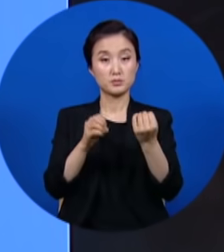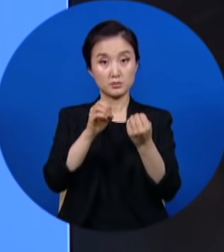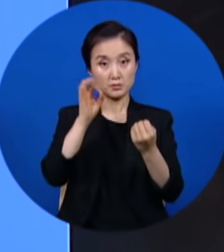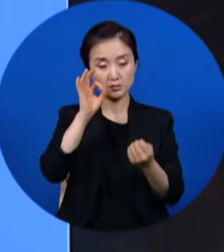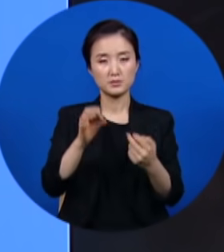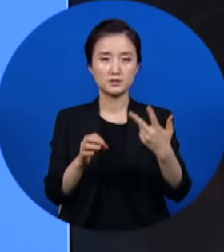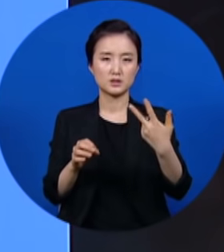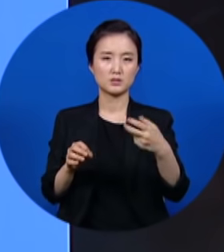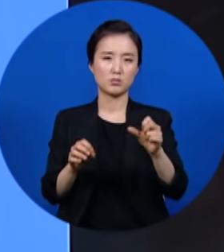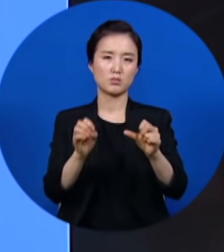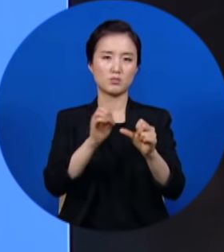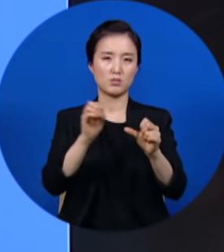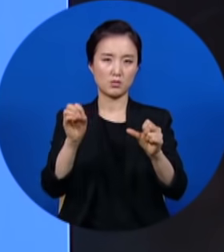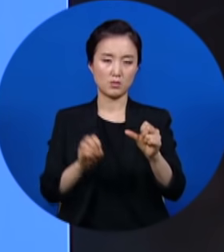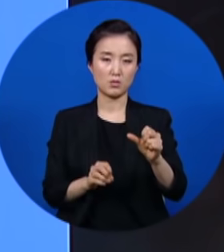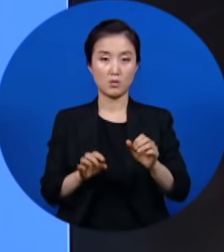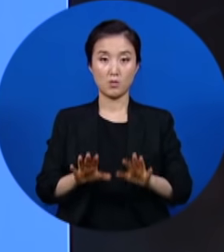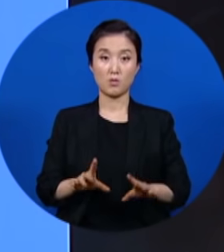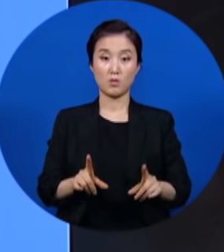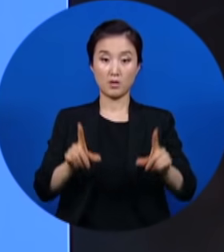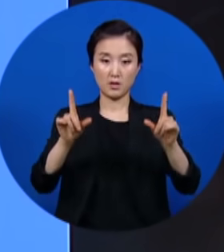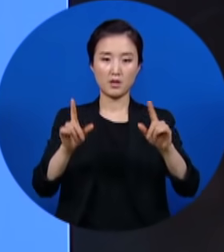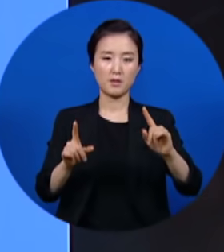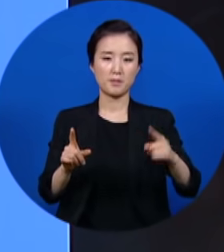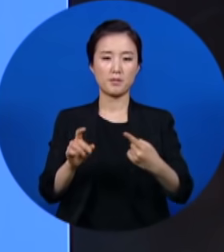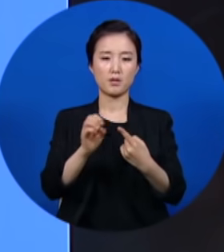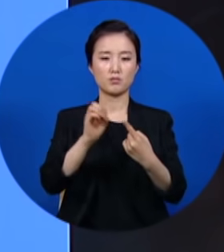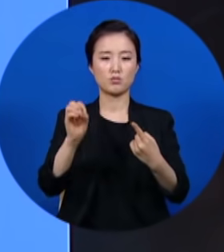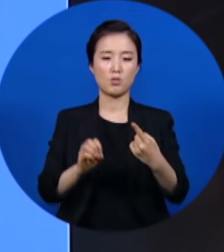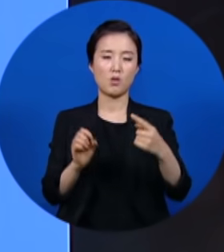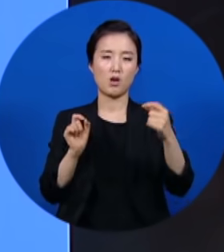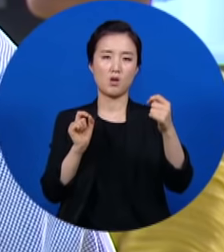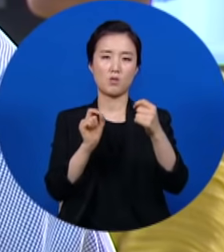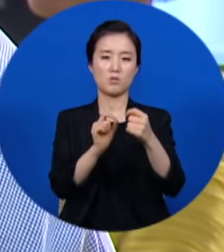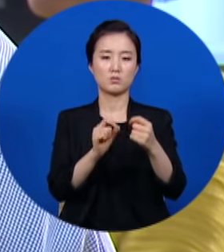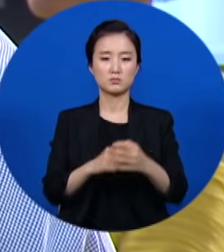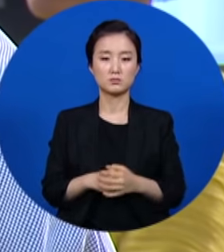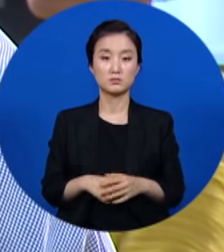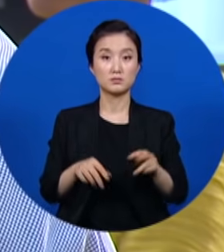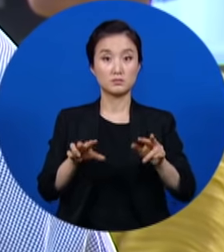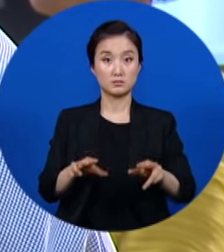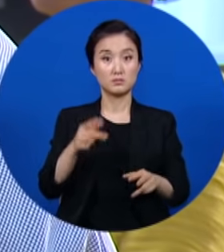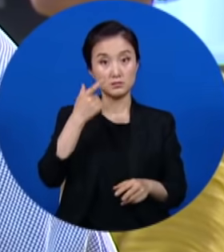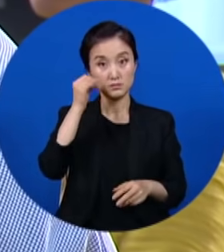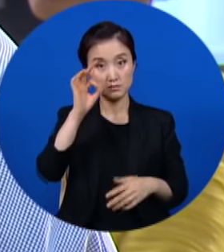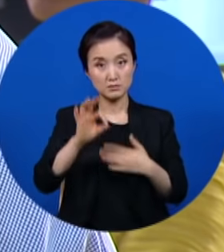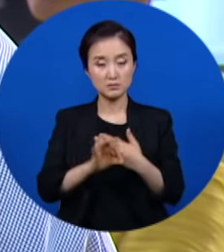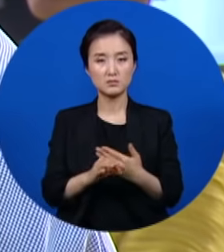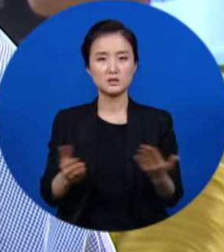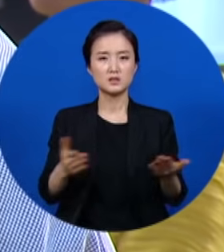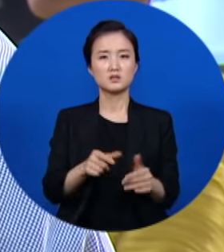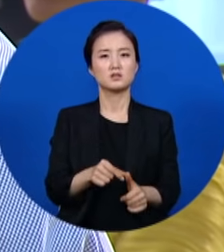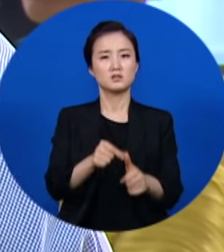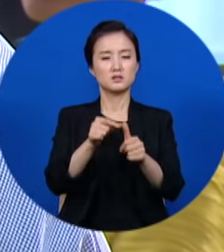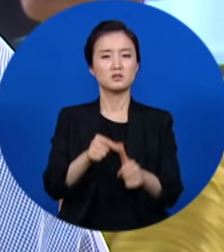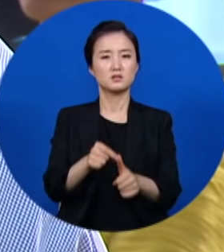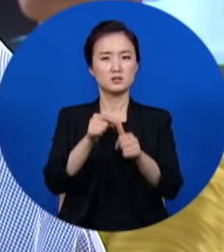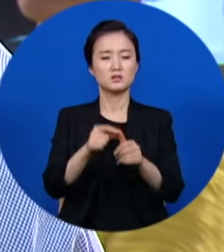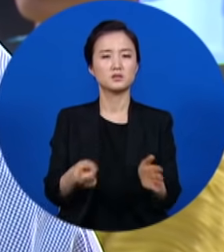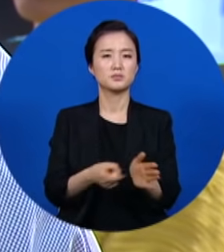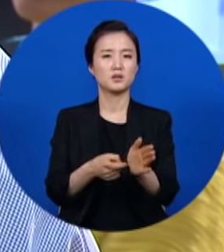75% 금년에는 요 100% 6 밖에요 지금 일본은 9일 나니아 구인난